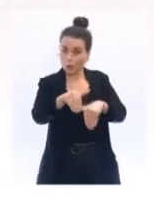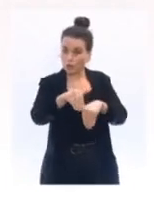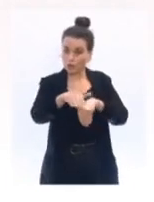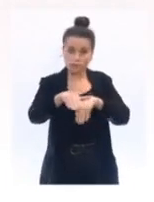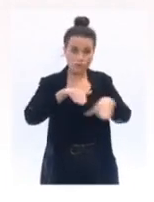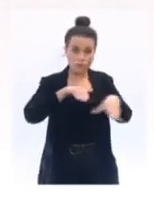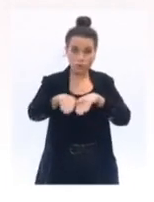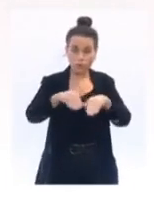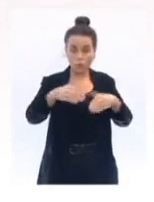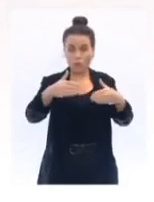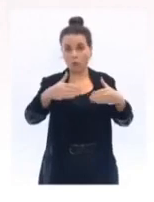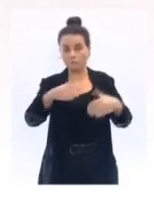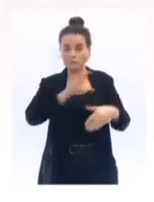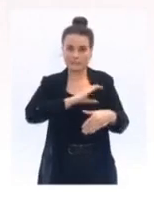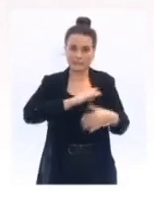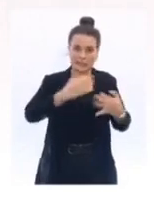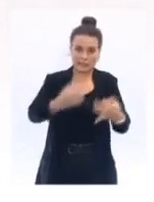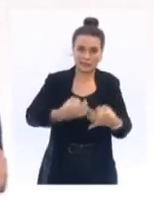tout